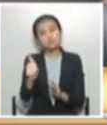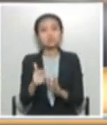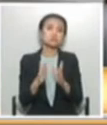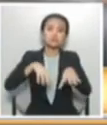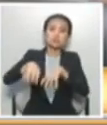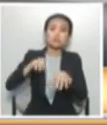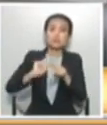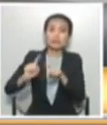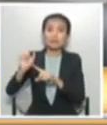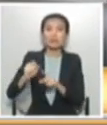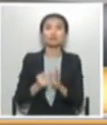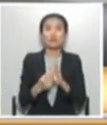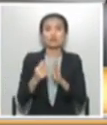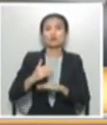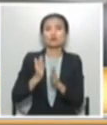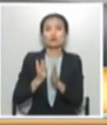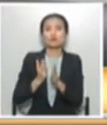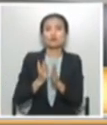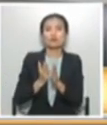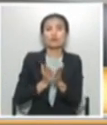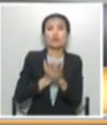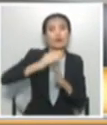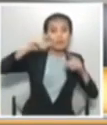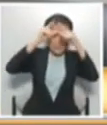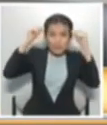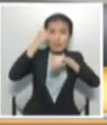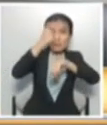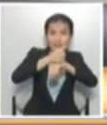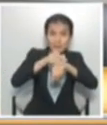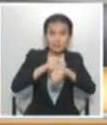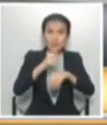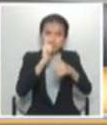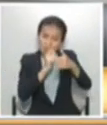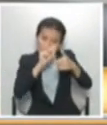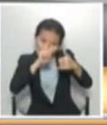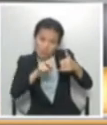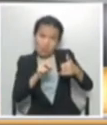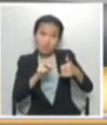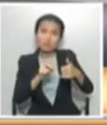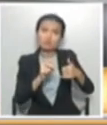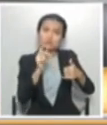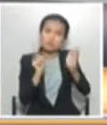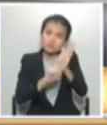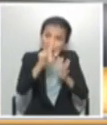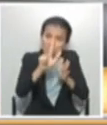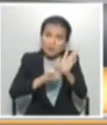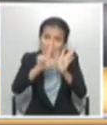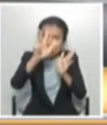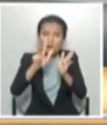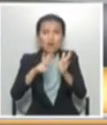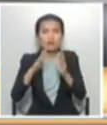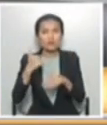อย่างเช่นคณบดีพยาบาลก็ถูกสอบสวนถึง3ครั้งถูกไล่ออกแต่เมื่อฟ้องศาลปกครองแล้วก็ให้เข้ามาใหม่เรื่องเ